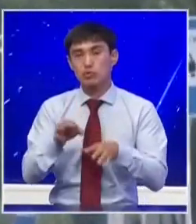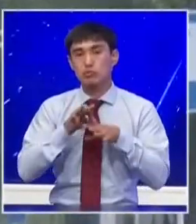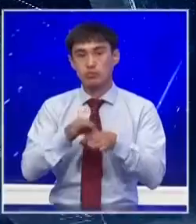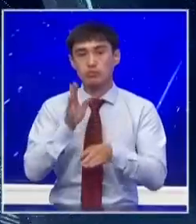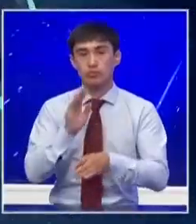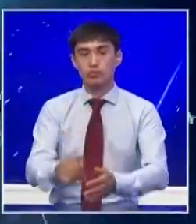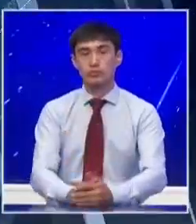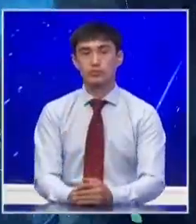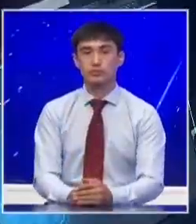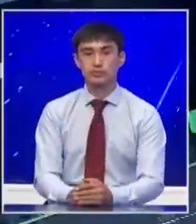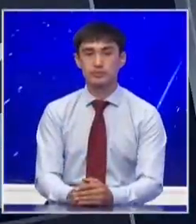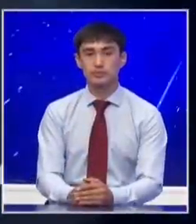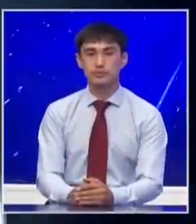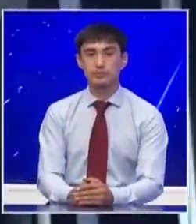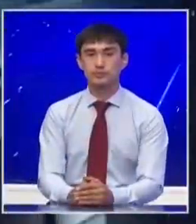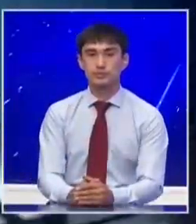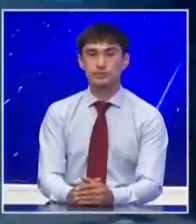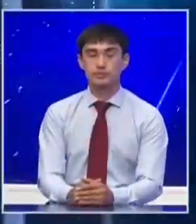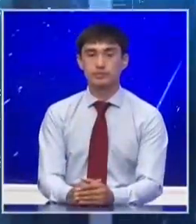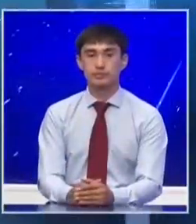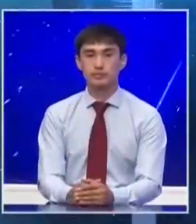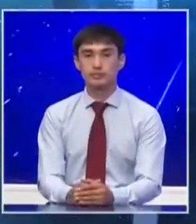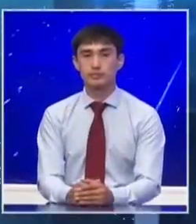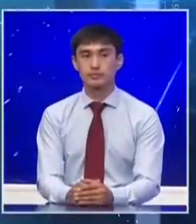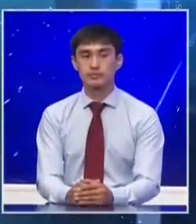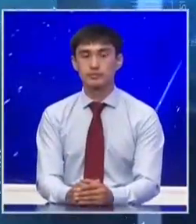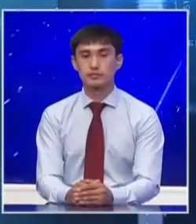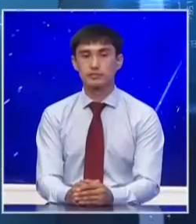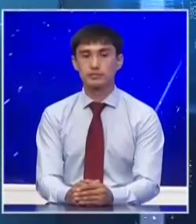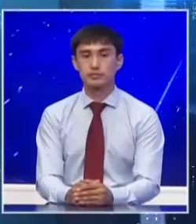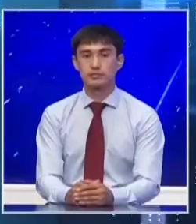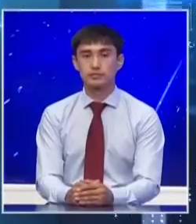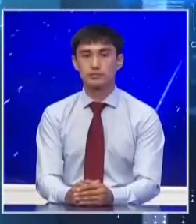жүргізіледі. Меруерт Қыдырбайқызы, Бекжан Кенжебай, Жетісу телеарнасы, Балқаш ауданынан.